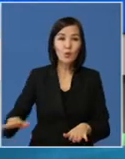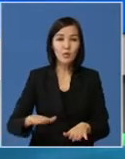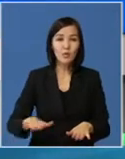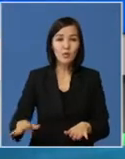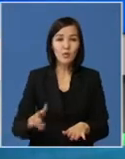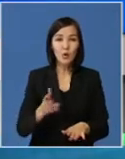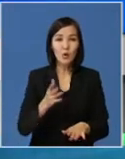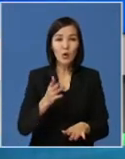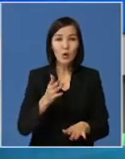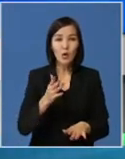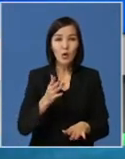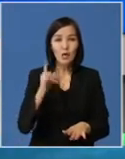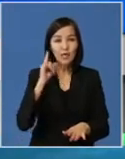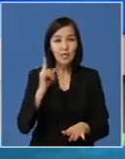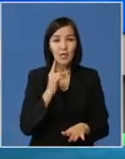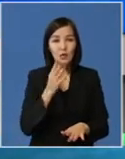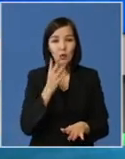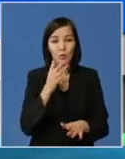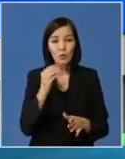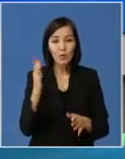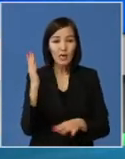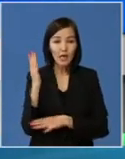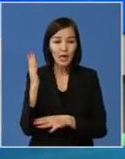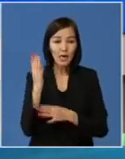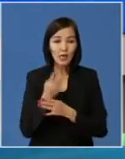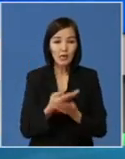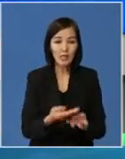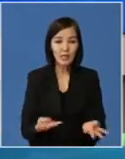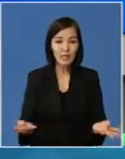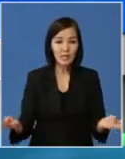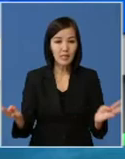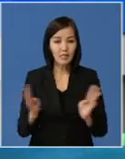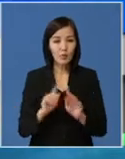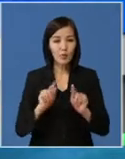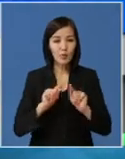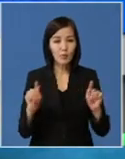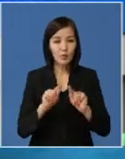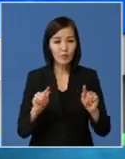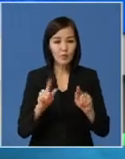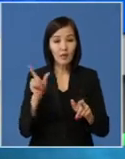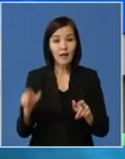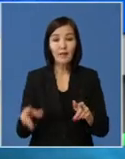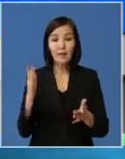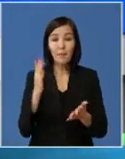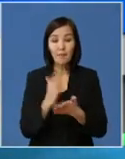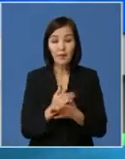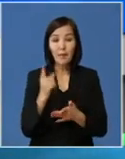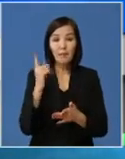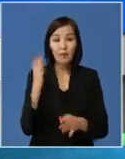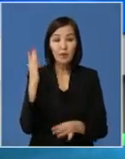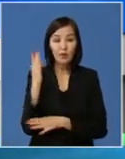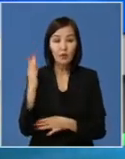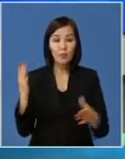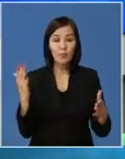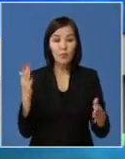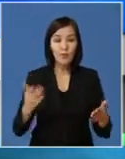Өңірімізде ұлттық ыдысты, яғни астауда ұлықтап жүрген кәсіпкер бар. Есімі Абзал Бегімбетов. Іскер азамат бір топ ағаш шебермен 5 жылдан бері